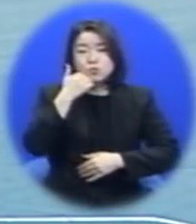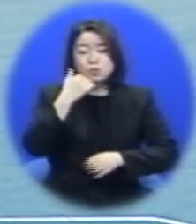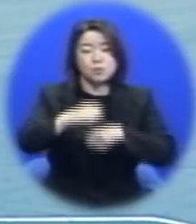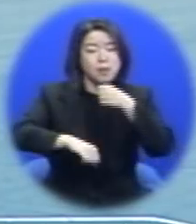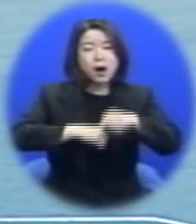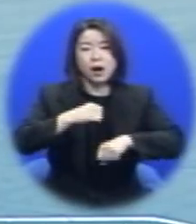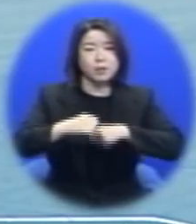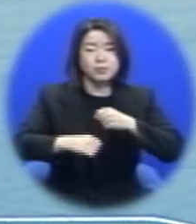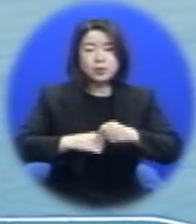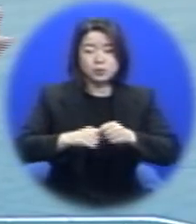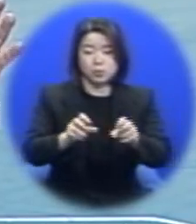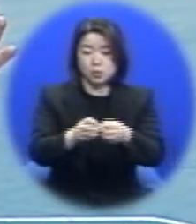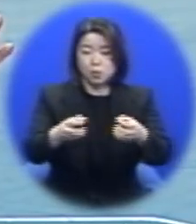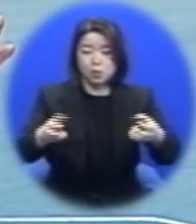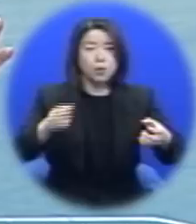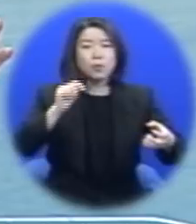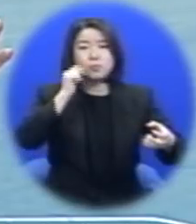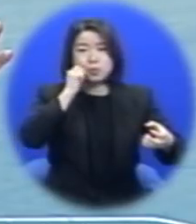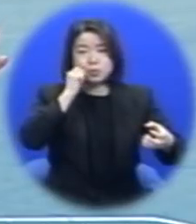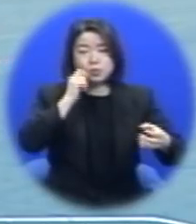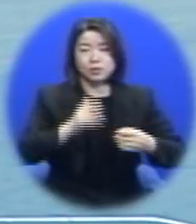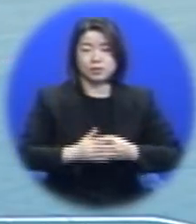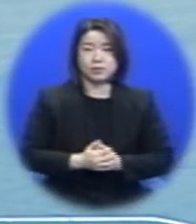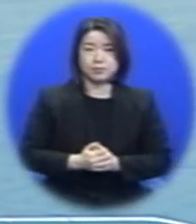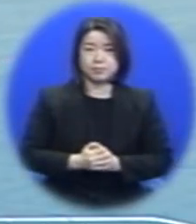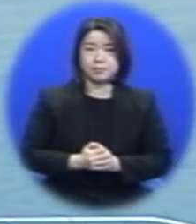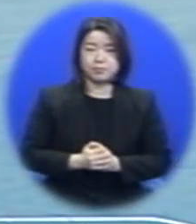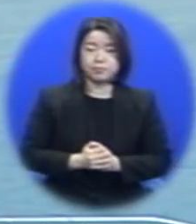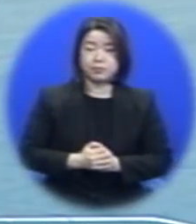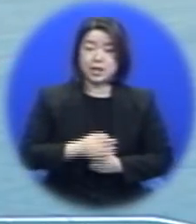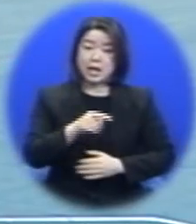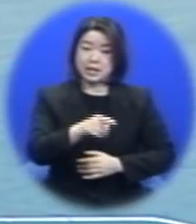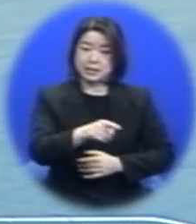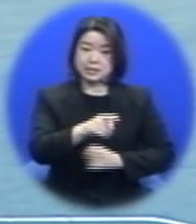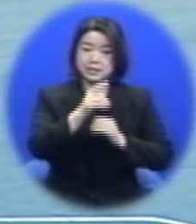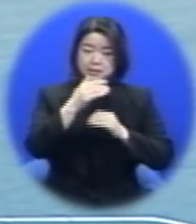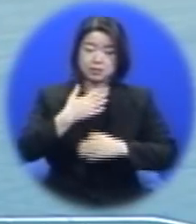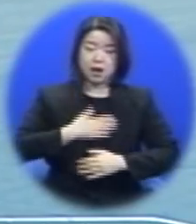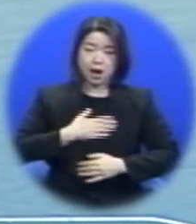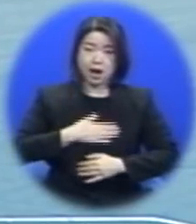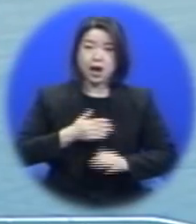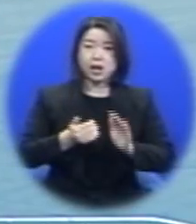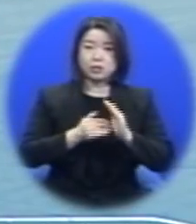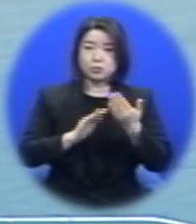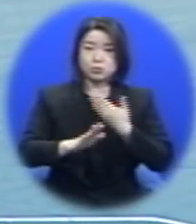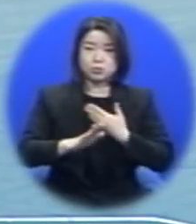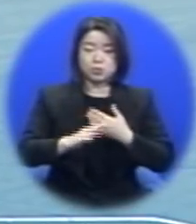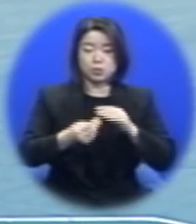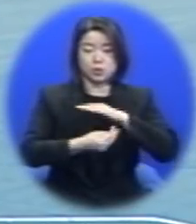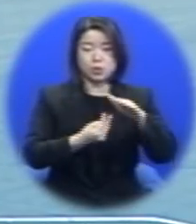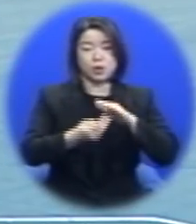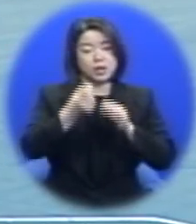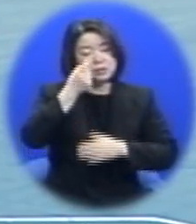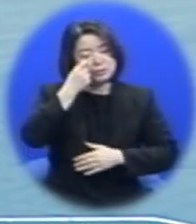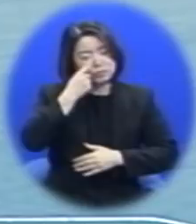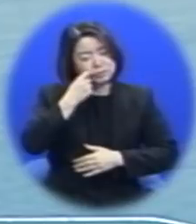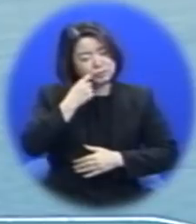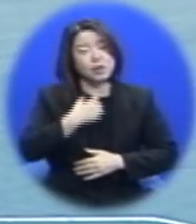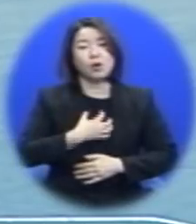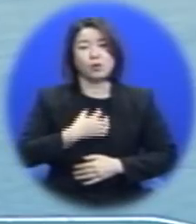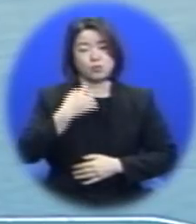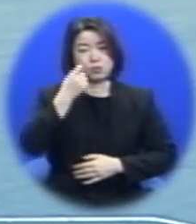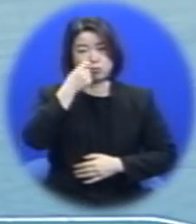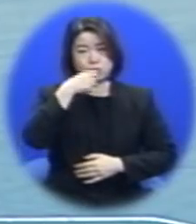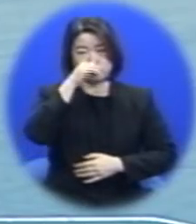펼쳐볼 사람이 없었습니다. 그 사실을 알고 요한이 슬피 웁니다.